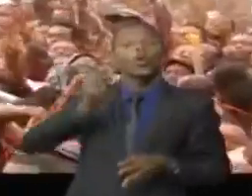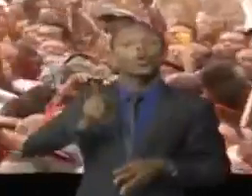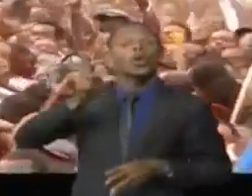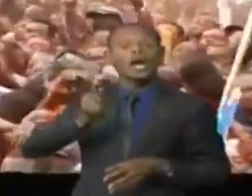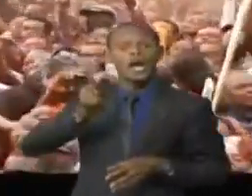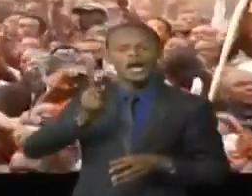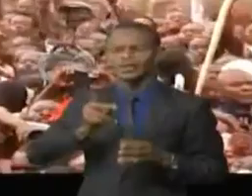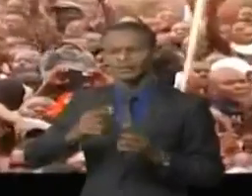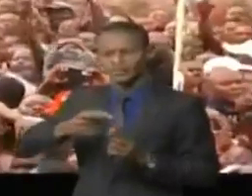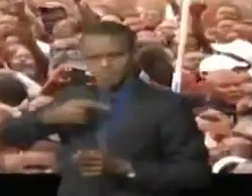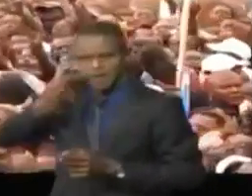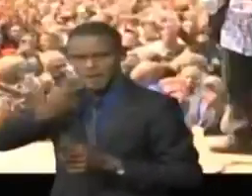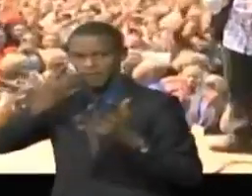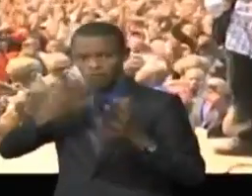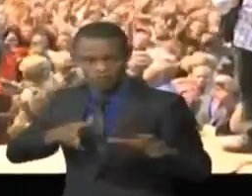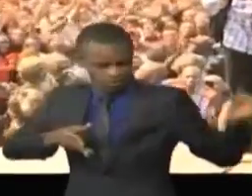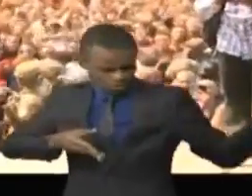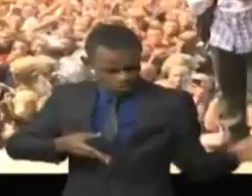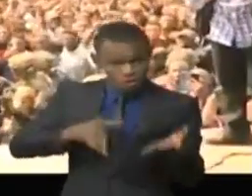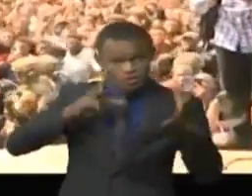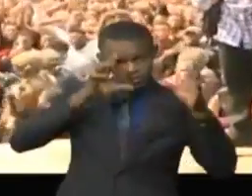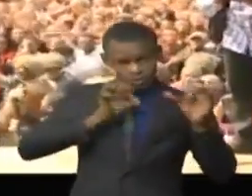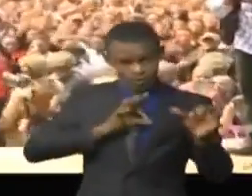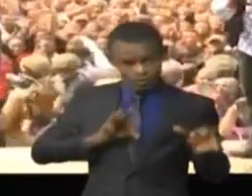par des mots de remerciement.